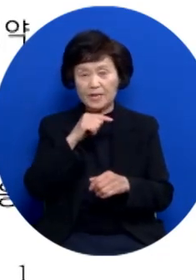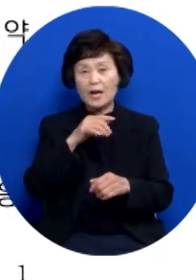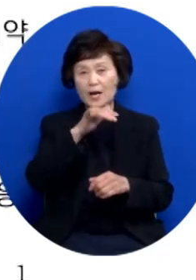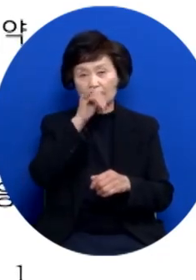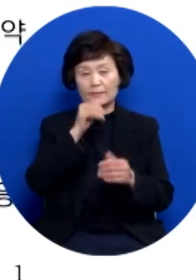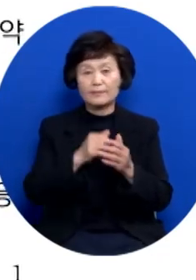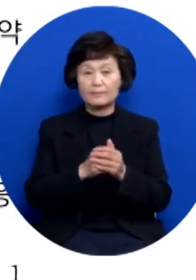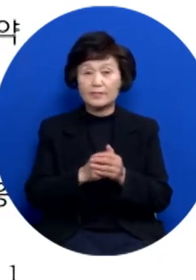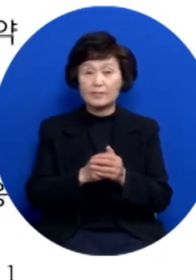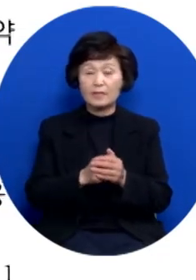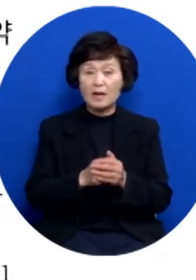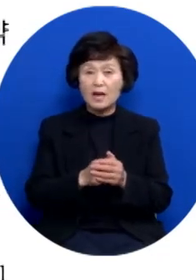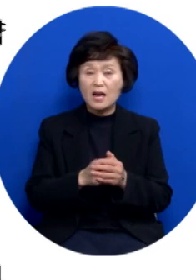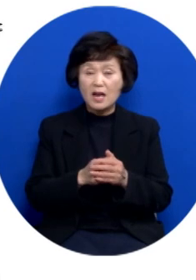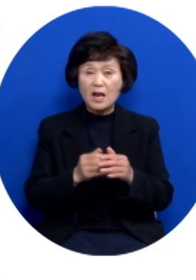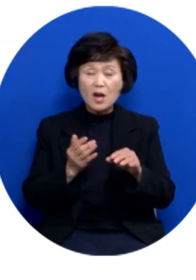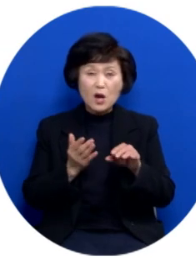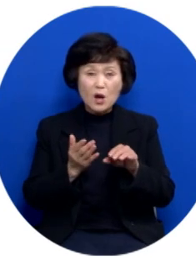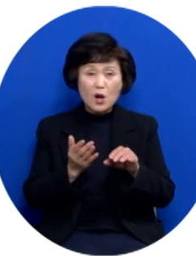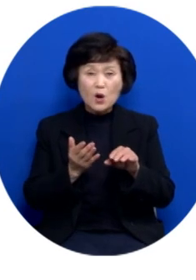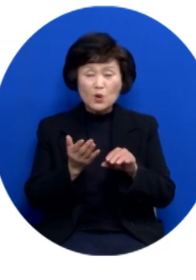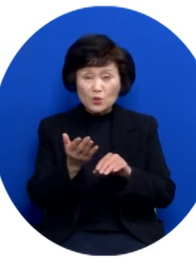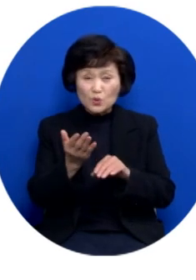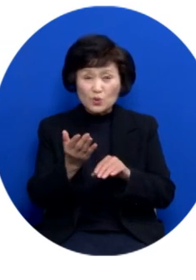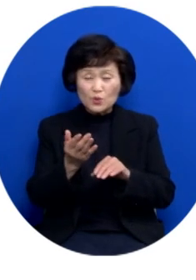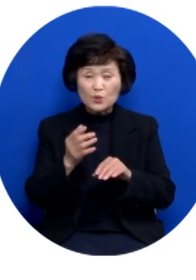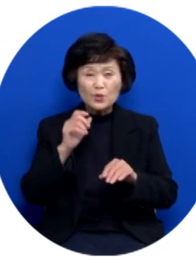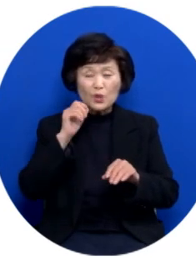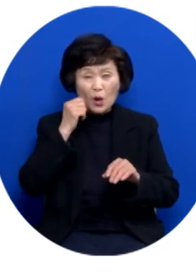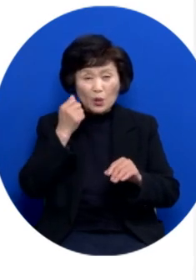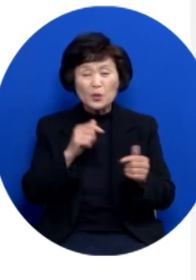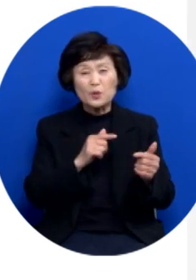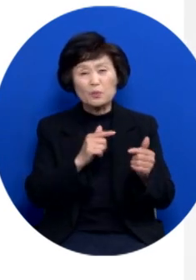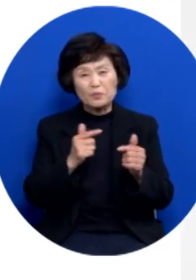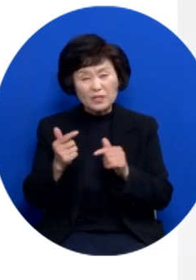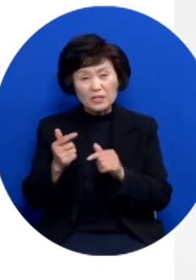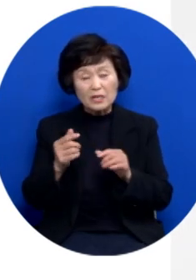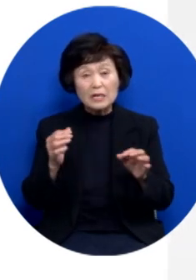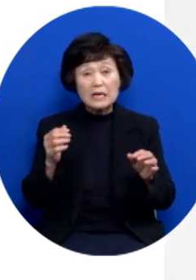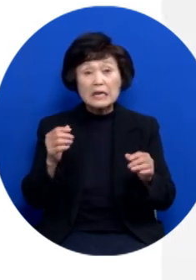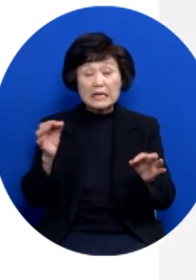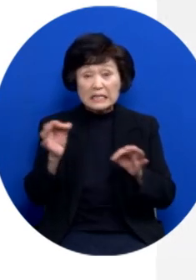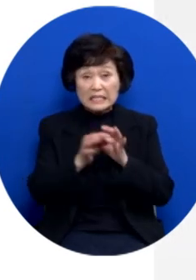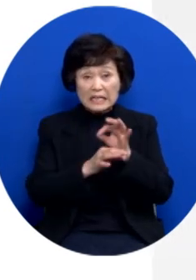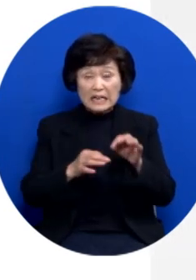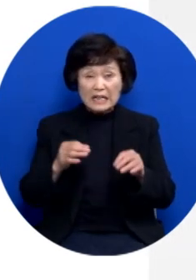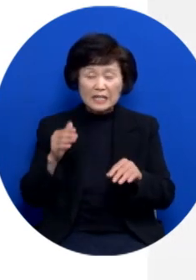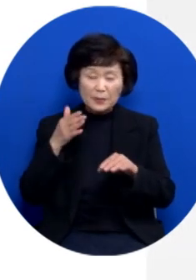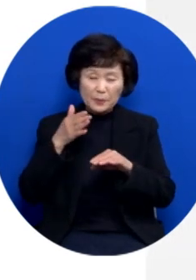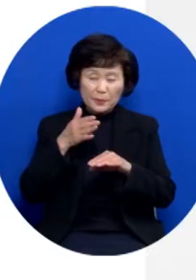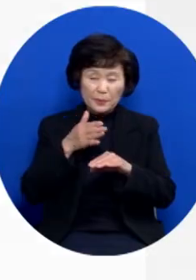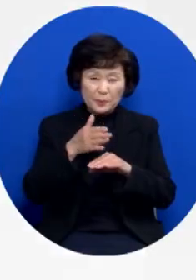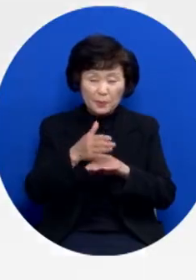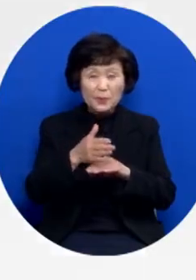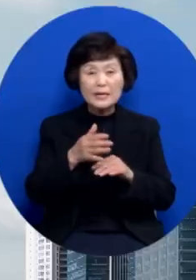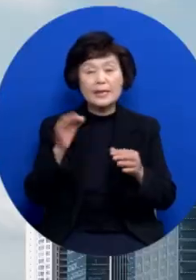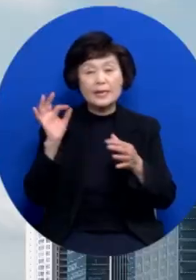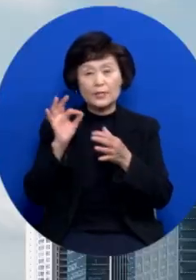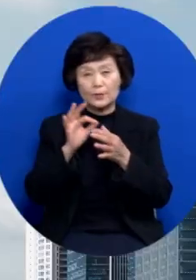기획재정부는 수출 부진과 제조업 기업 심리 위축 등 경기 둔화 흐름이 이어지고 있다고 전했습니다.